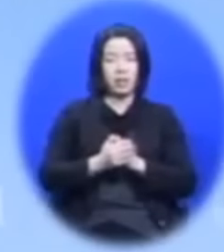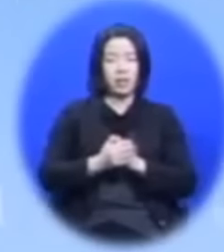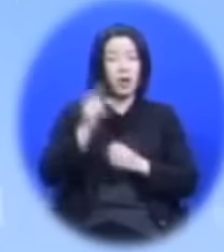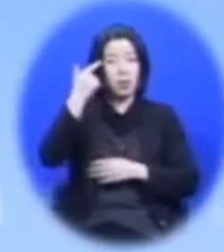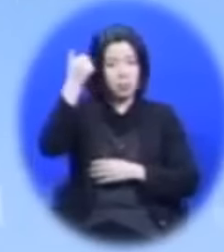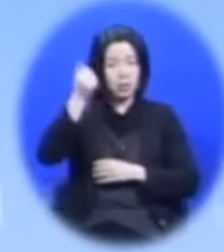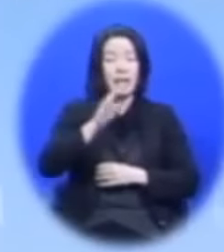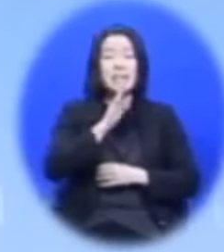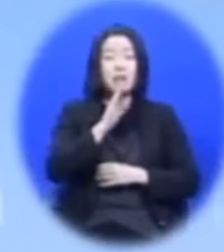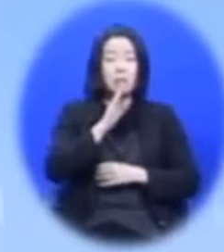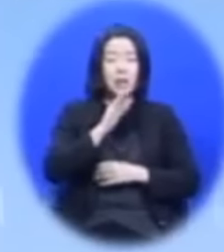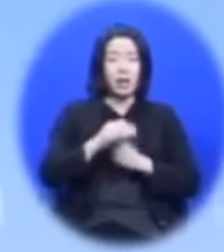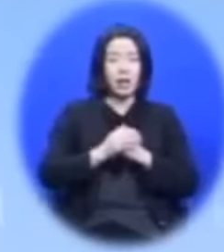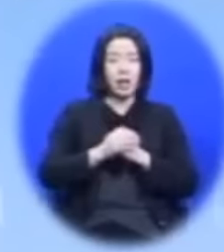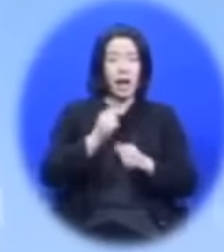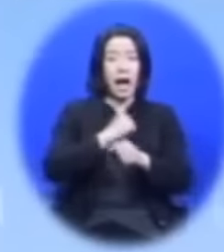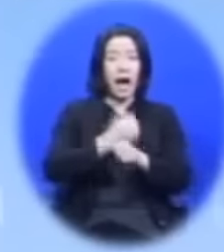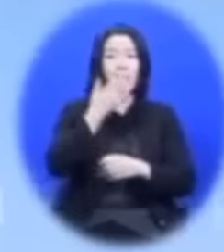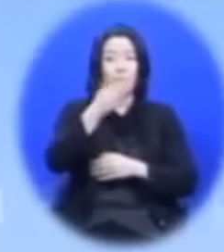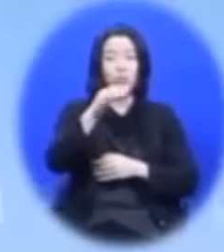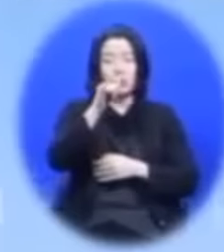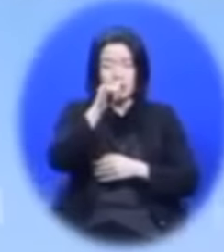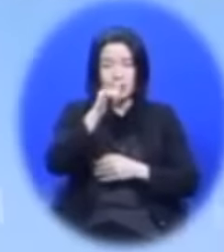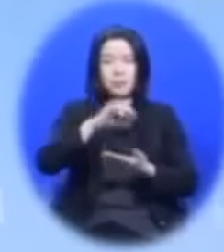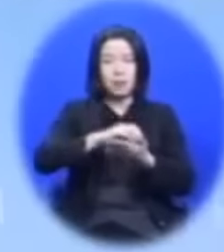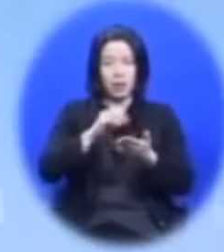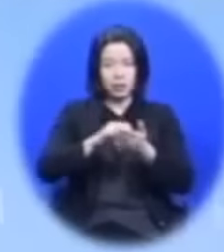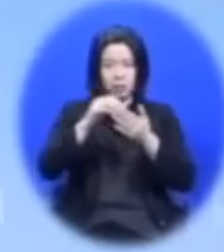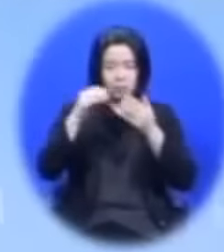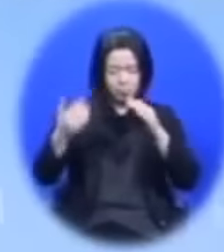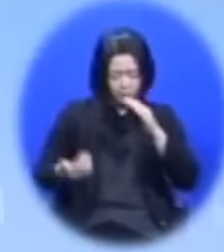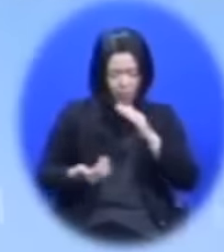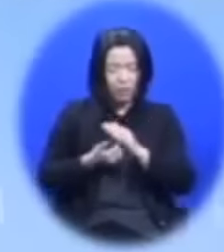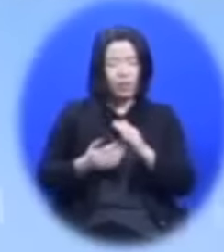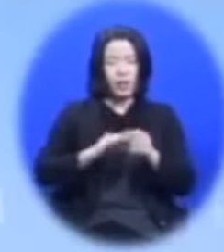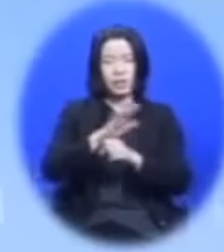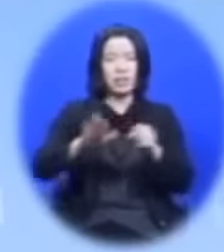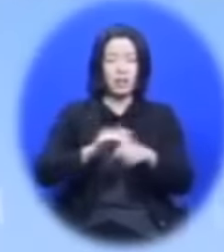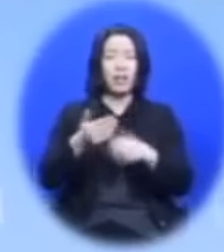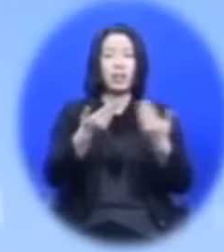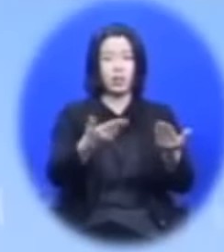목사님 정말 할 수 있는 것 사랑해 주세요.